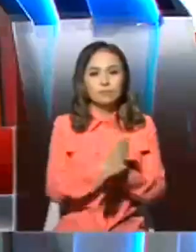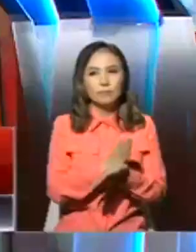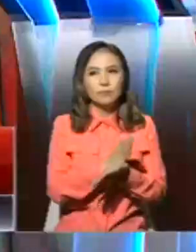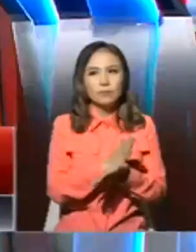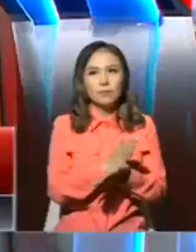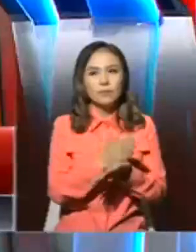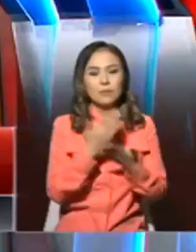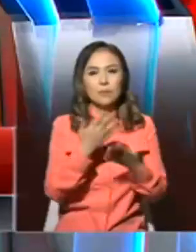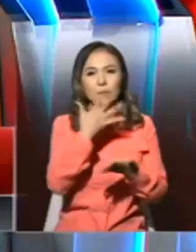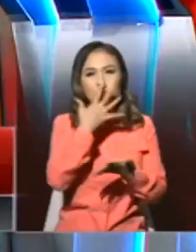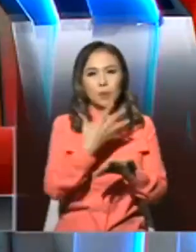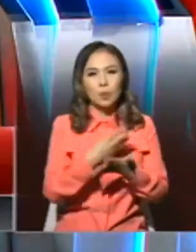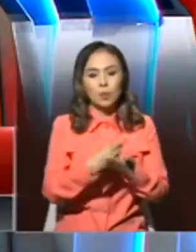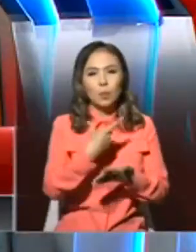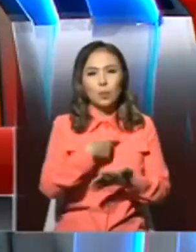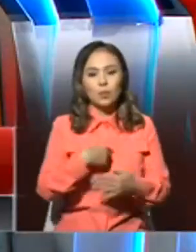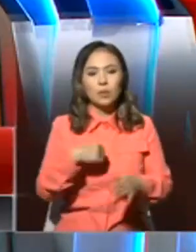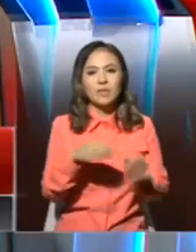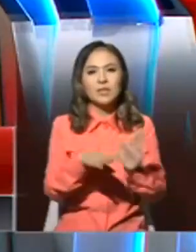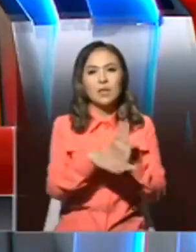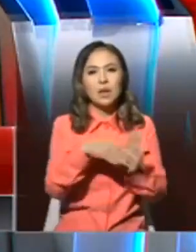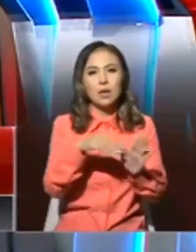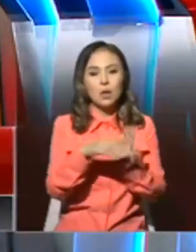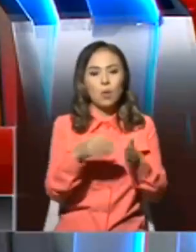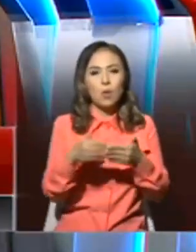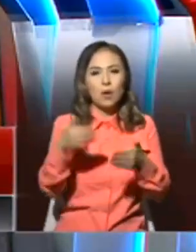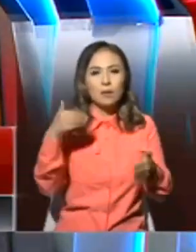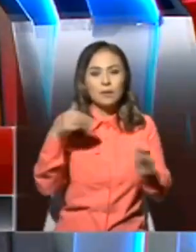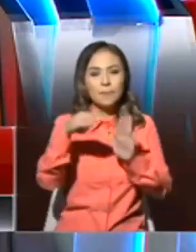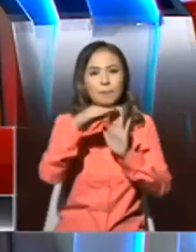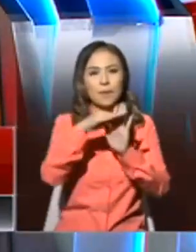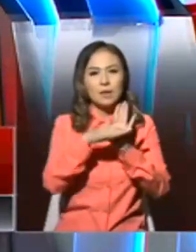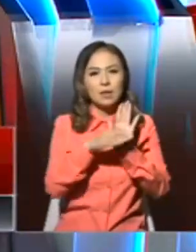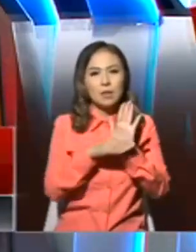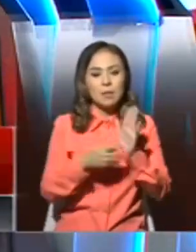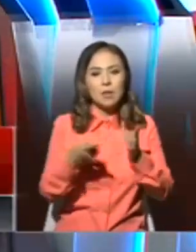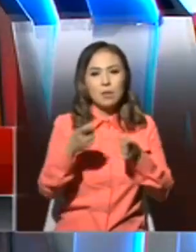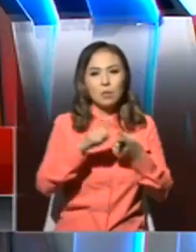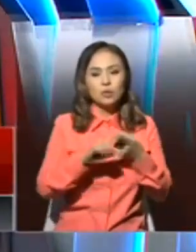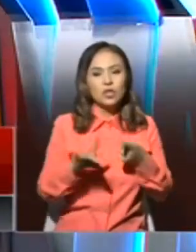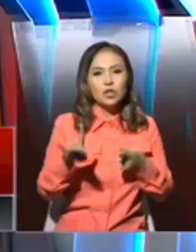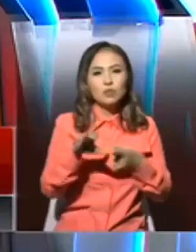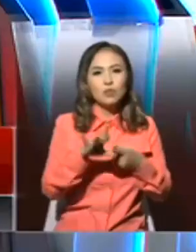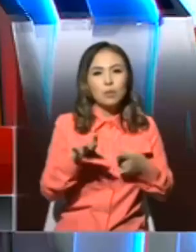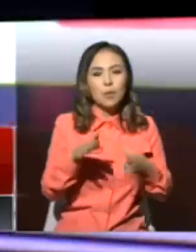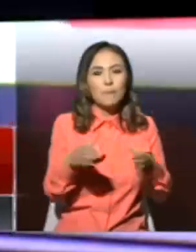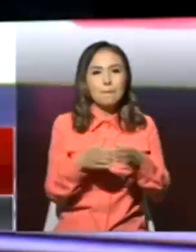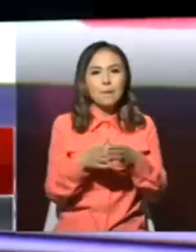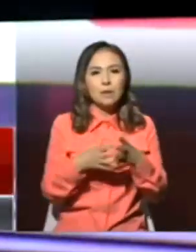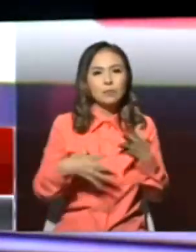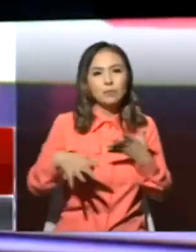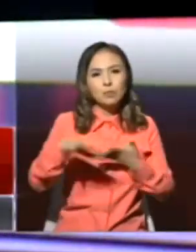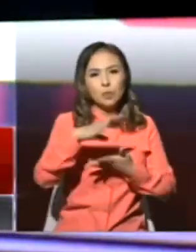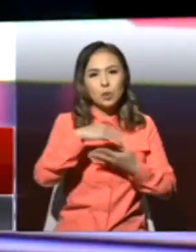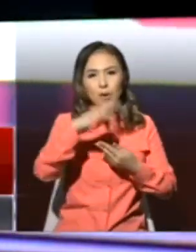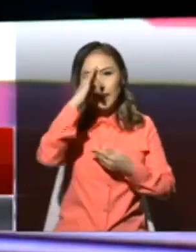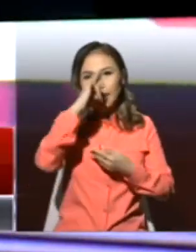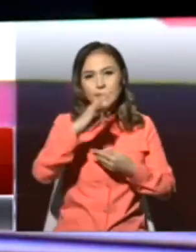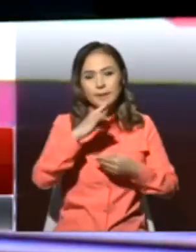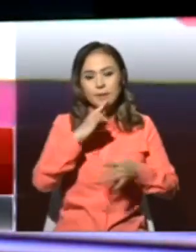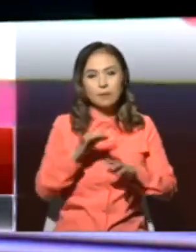Біз өзіміздің сайлауалды бағдарлама бойынша Республика партиясымен бүкіл Қазақстанды аралап